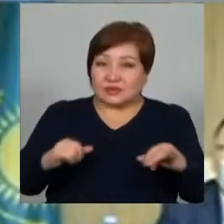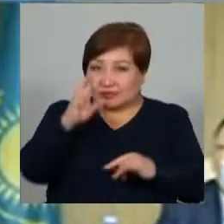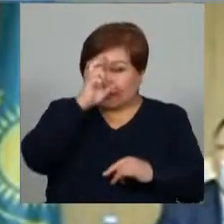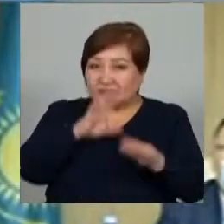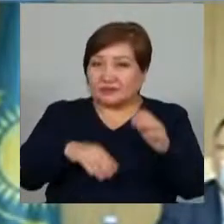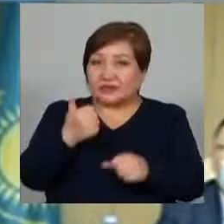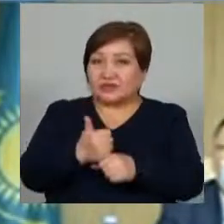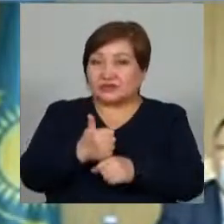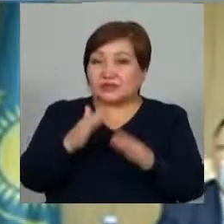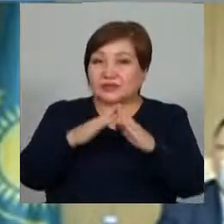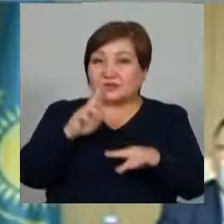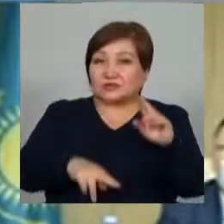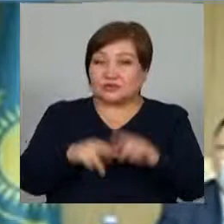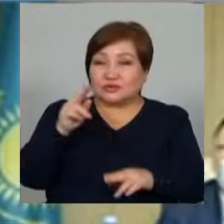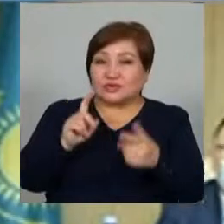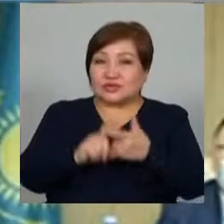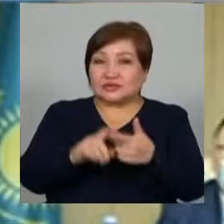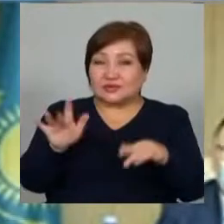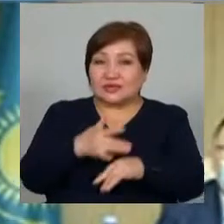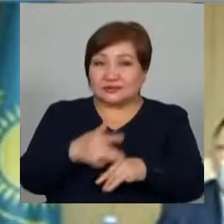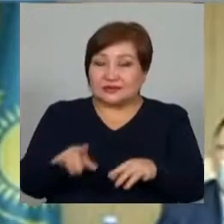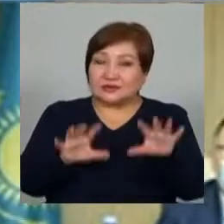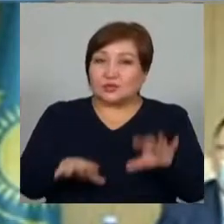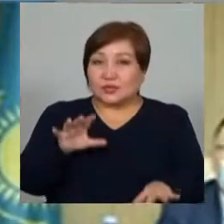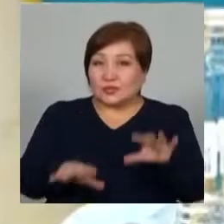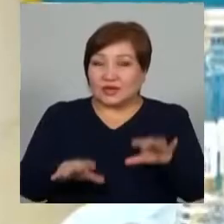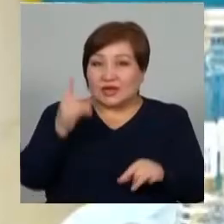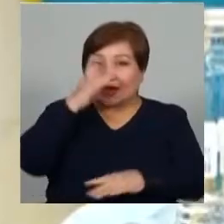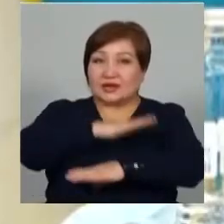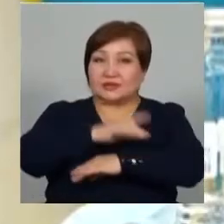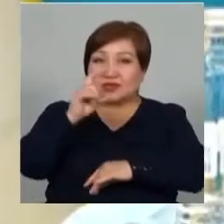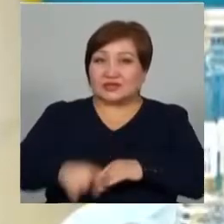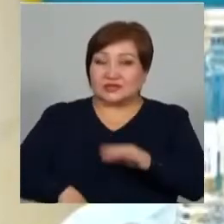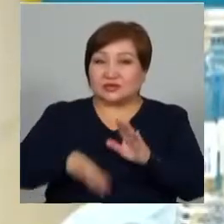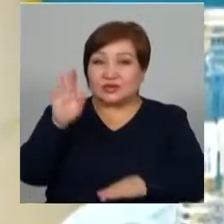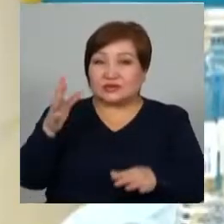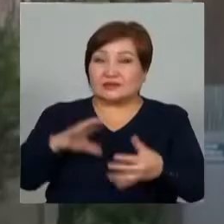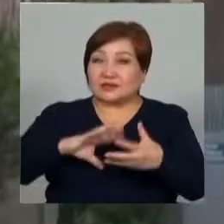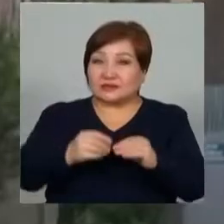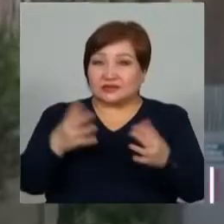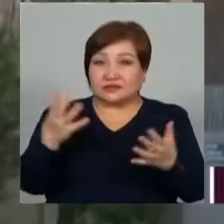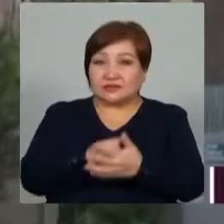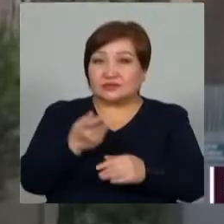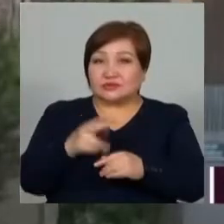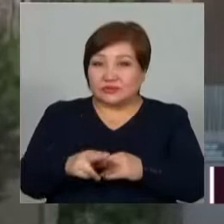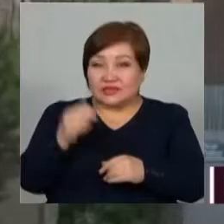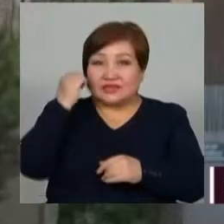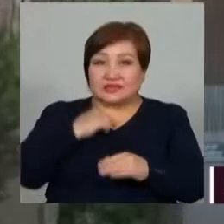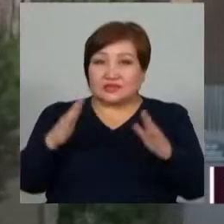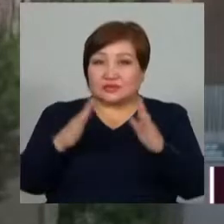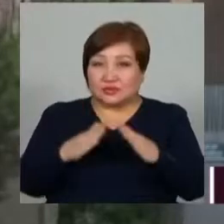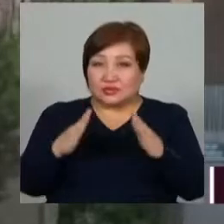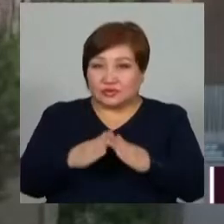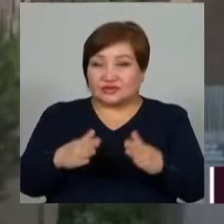өсуде. Соның салдарынан қарызға батқан азаматтар мен кедей адамдар көбейіп барады. Мемлекет басшысы баспана